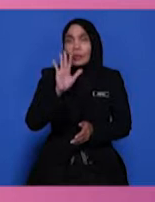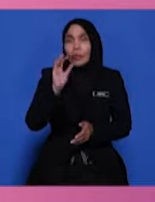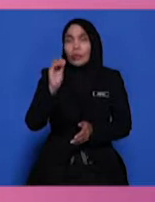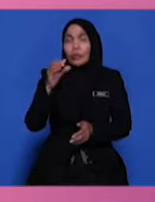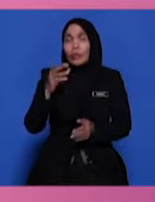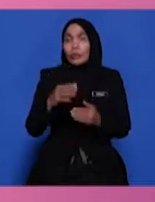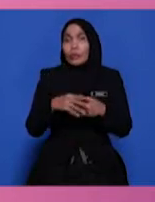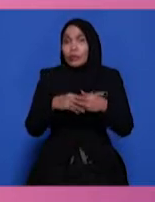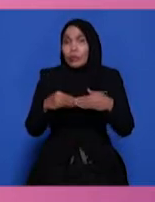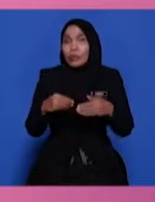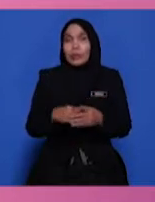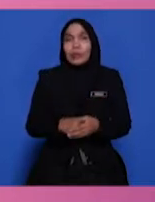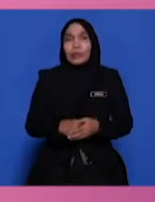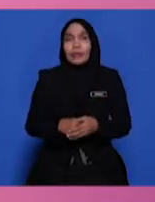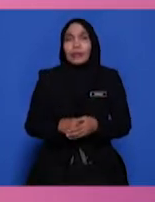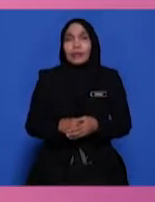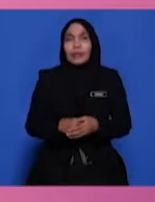RM5,750 tolak